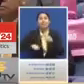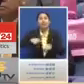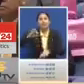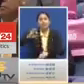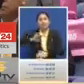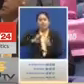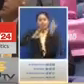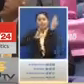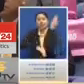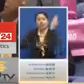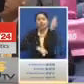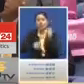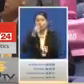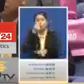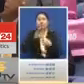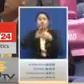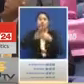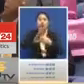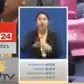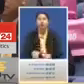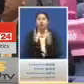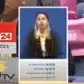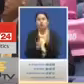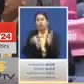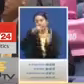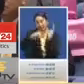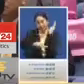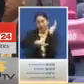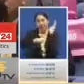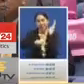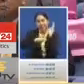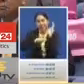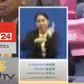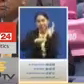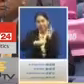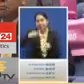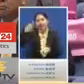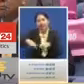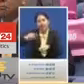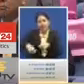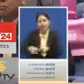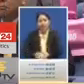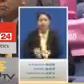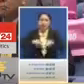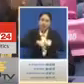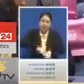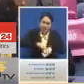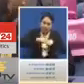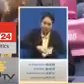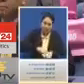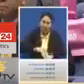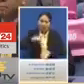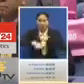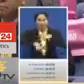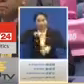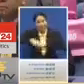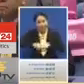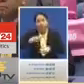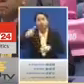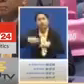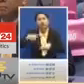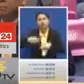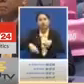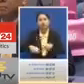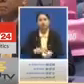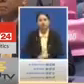ครับดูชาวสวนยางจะตายแล้วครับเกษตรกรแม่ค้า เศรษฐกิจวันนี้ลำบ